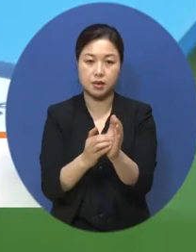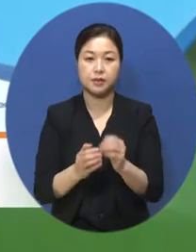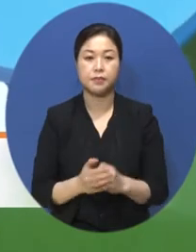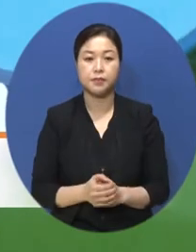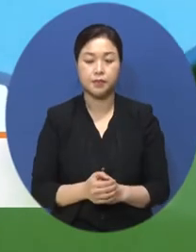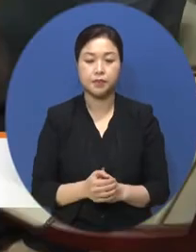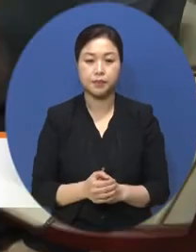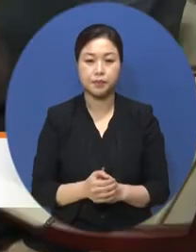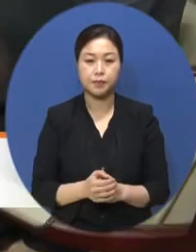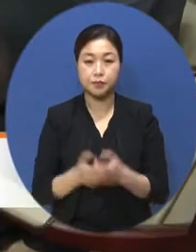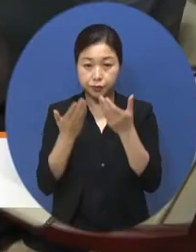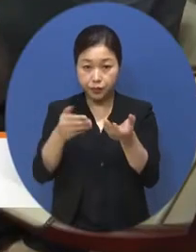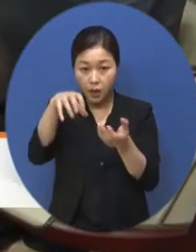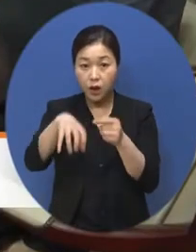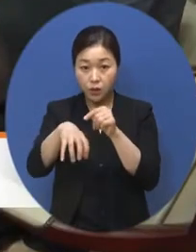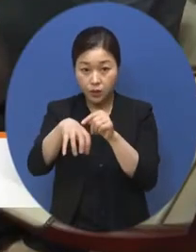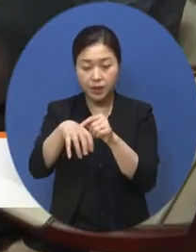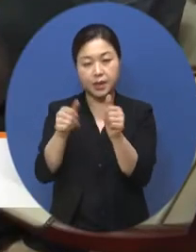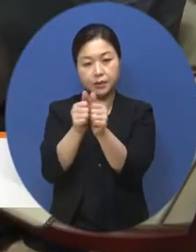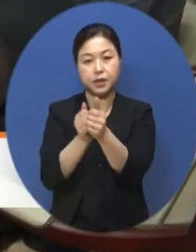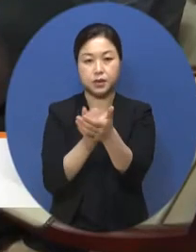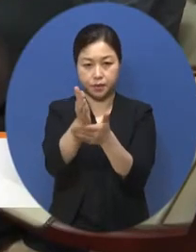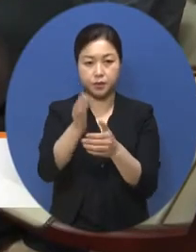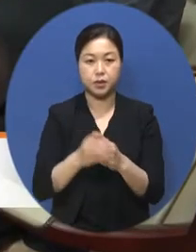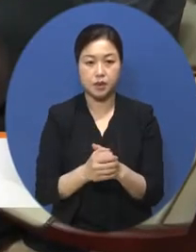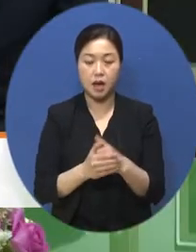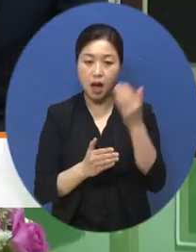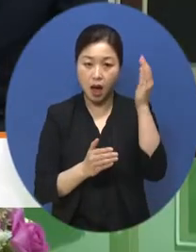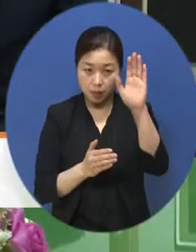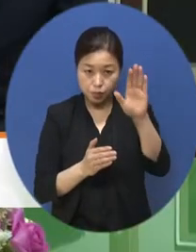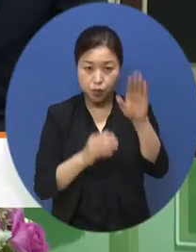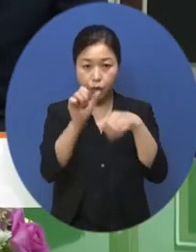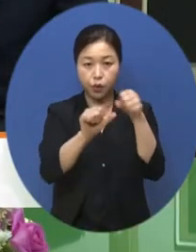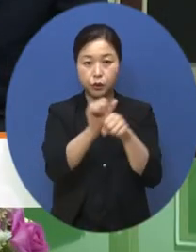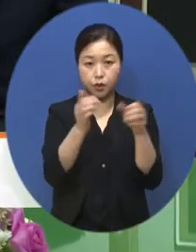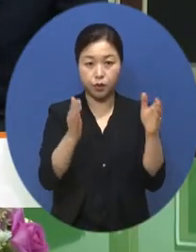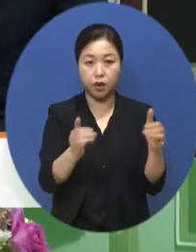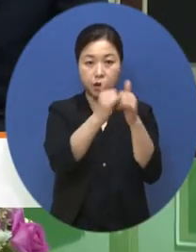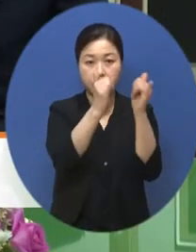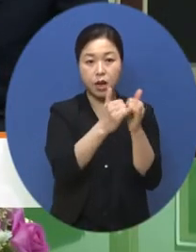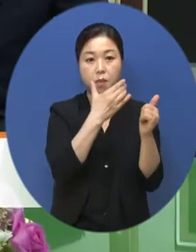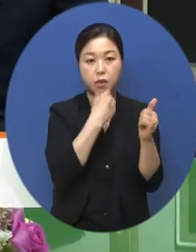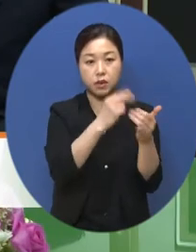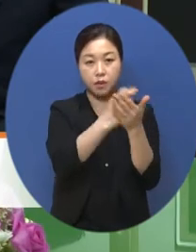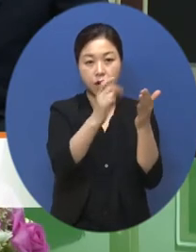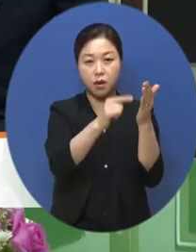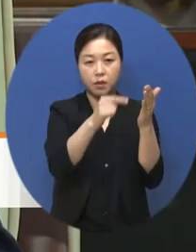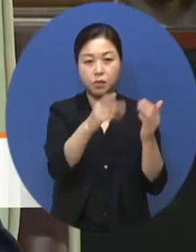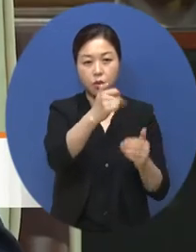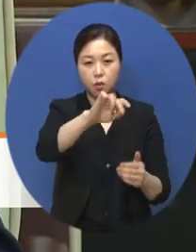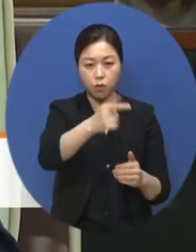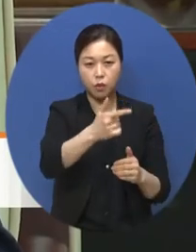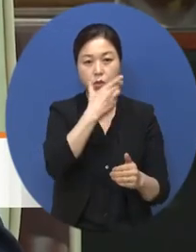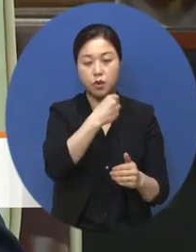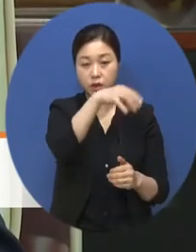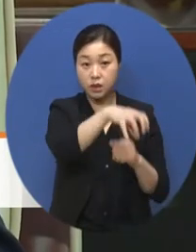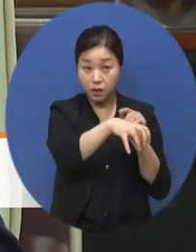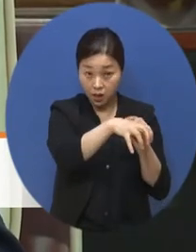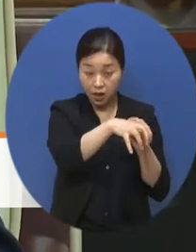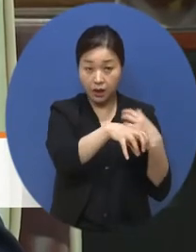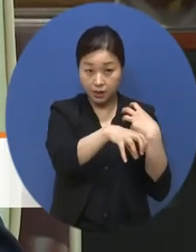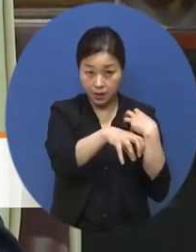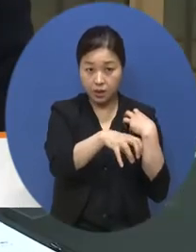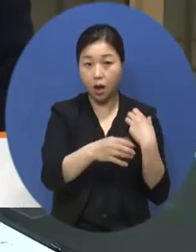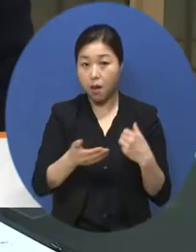피해 아동쉼터는 남아 전용으로 앞으로 5년간 사회복지법인 보문복지회가 맡아 숙식 제공과